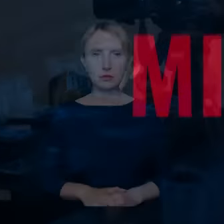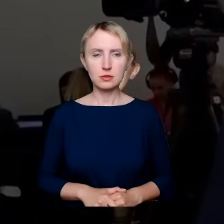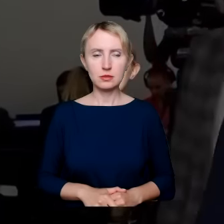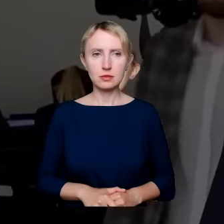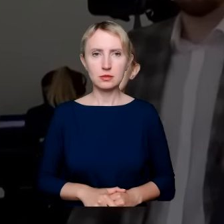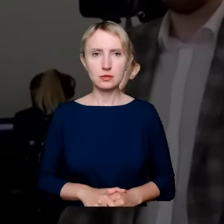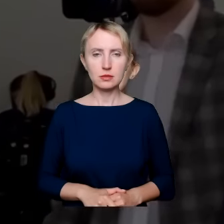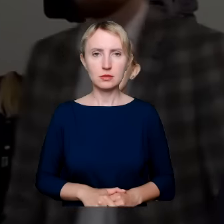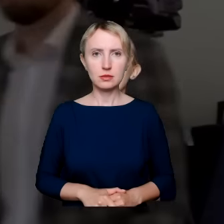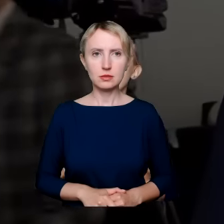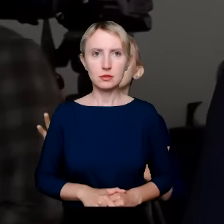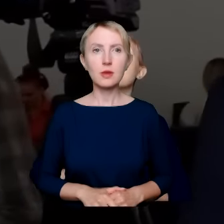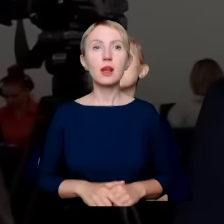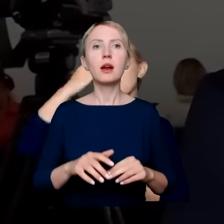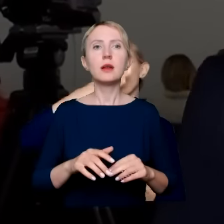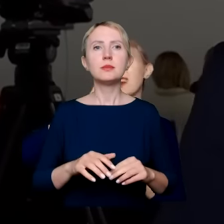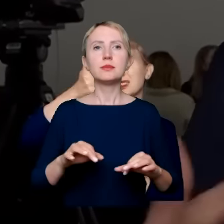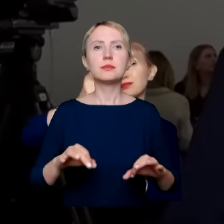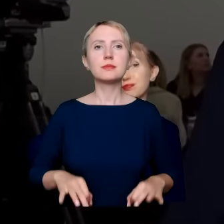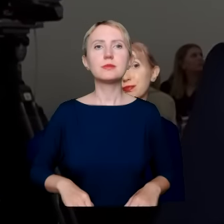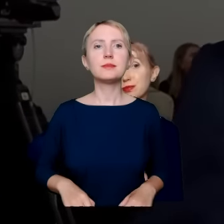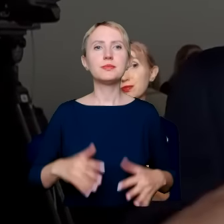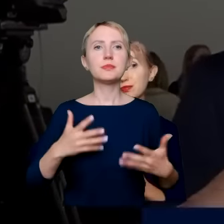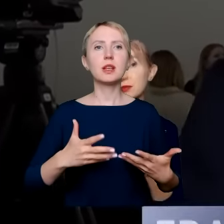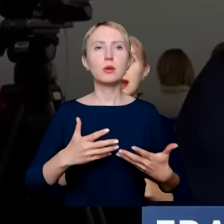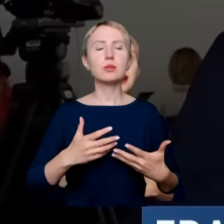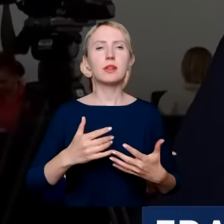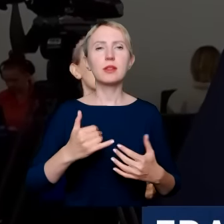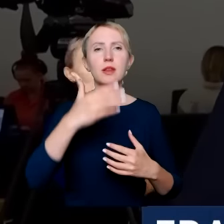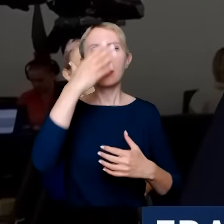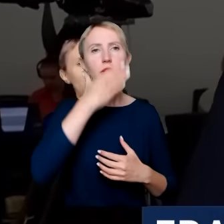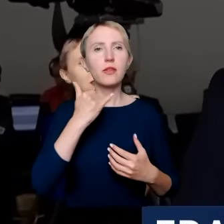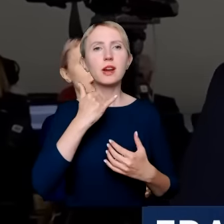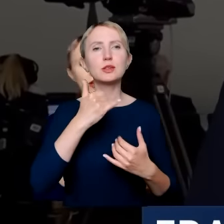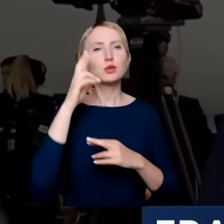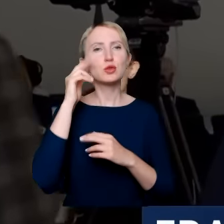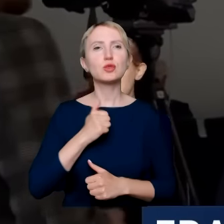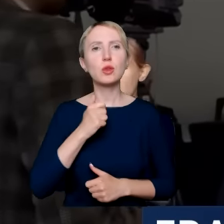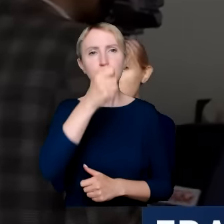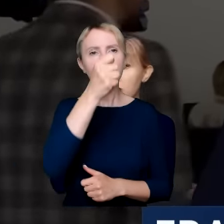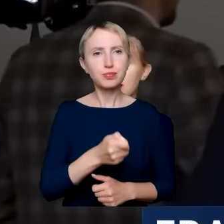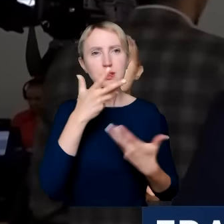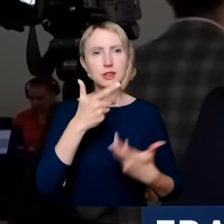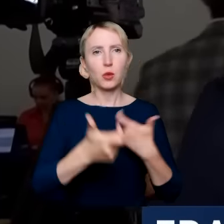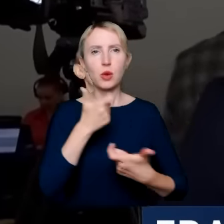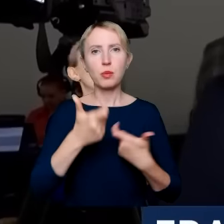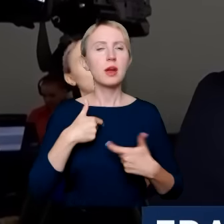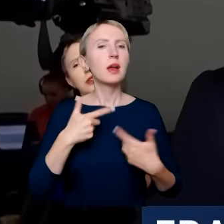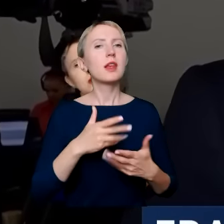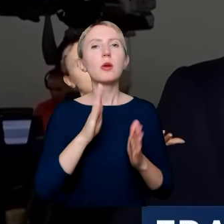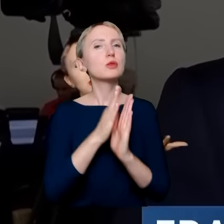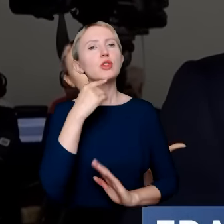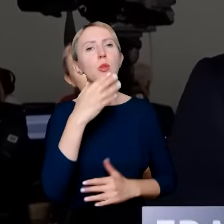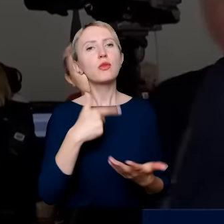Chciał pan skanować twarze strażnikom granicznym? Proszę pana, nie chciałem skanować. Chodziło. Przecież pan o tym mówi. Jezus, proszę mnie nie czepiać ze słowka. No,